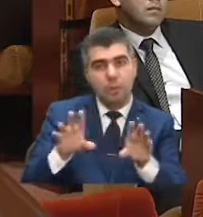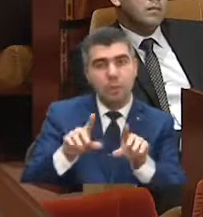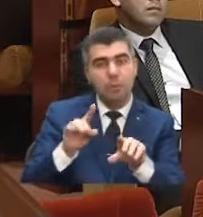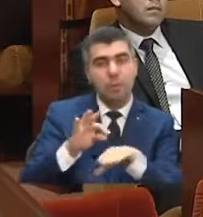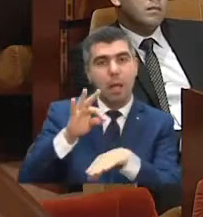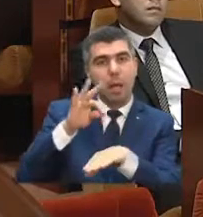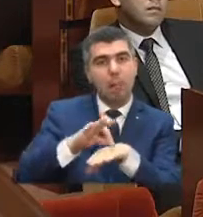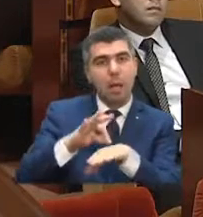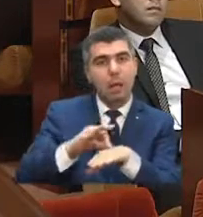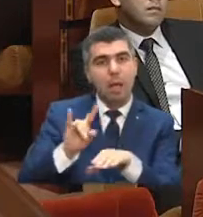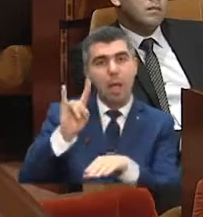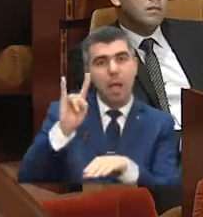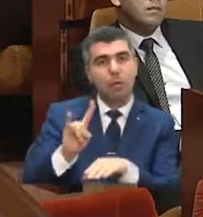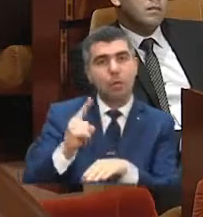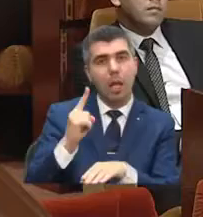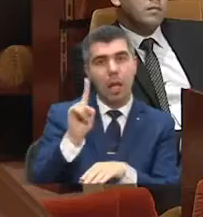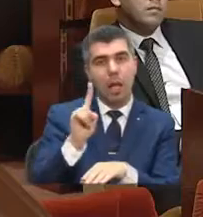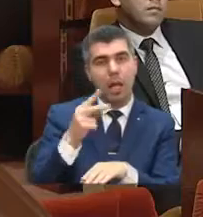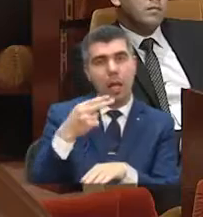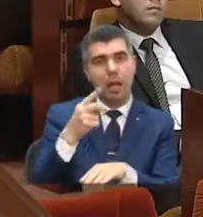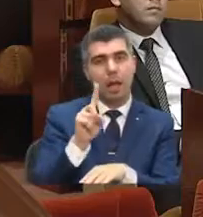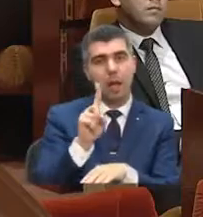إنفلونزا H1N1، وشكرا.